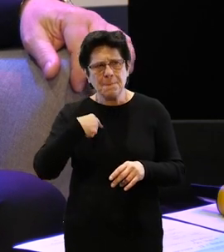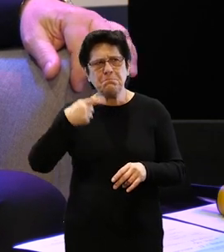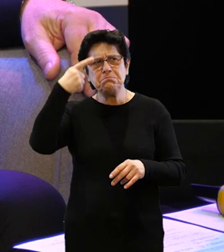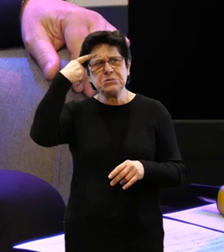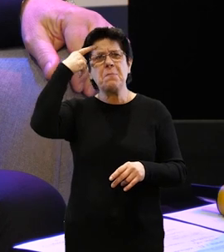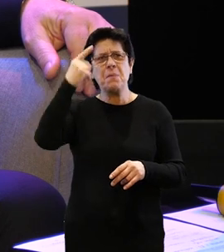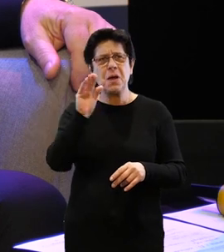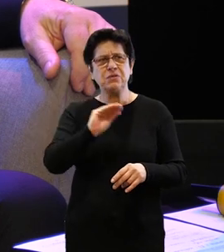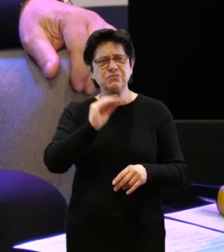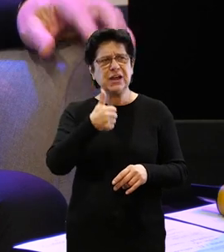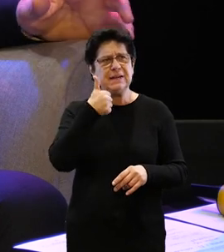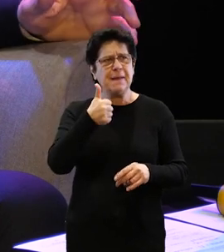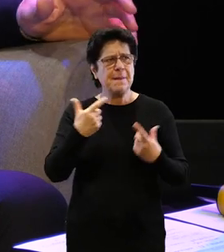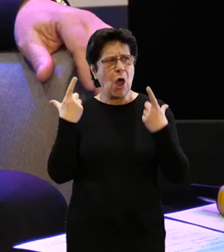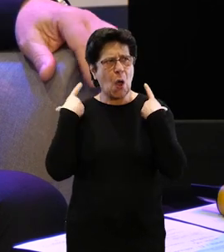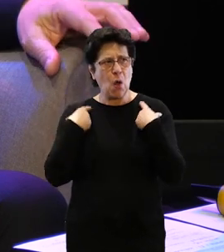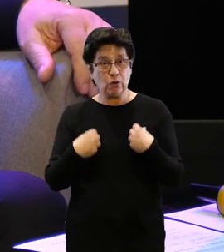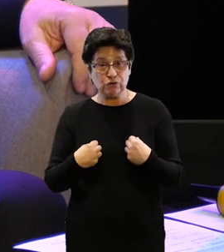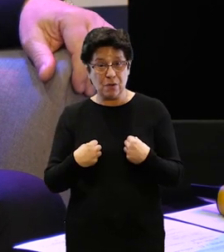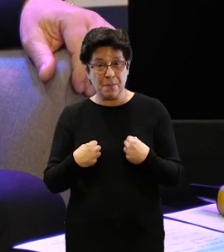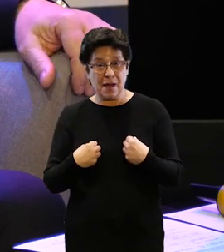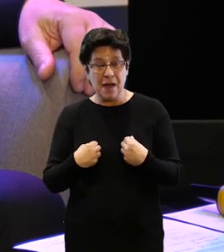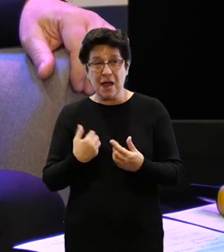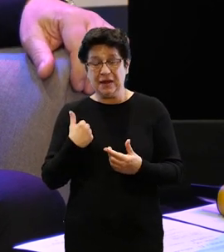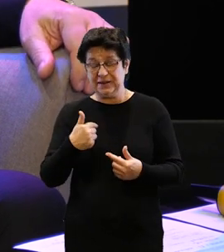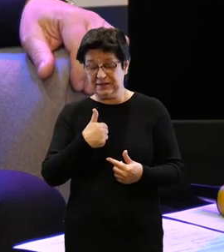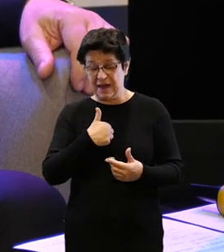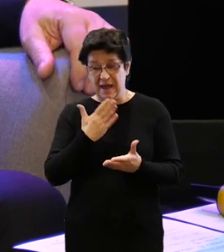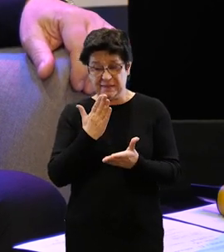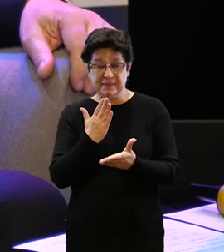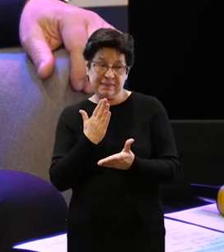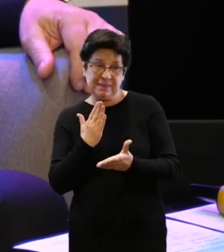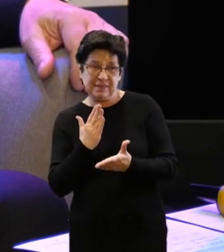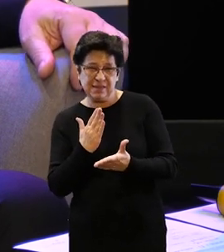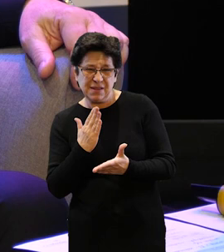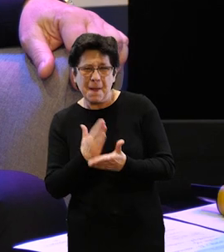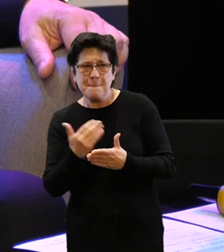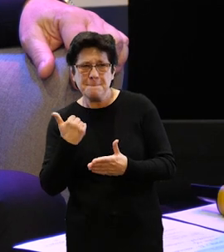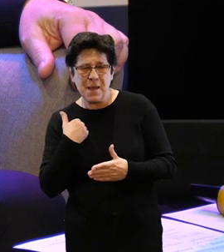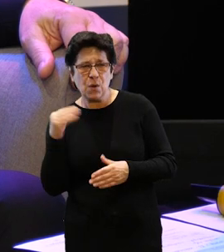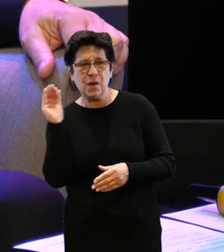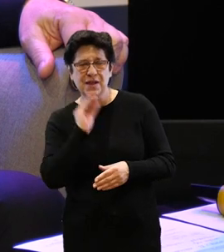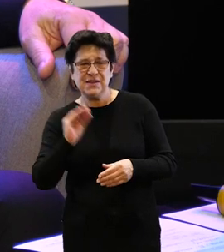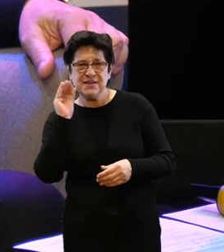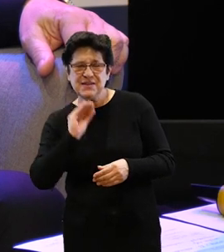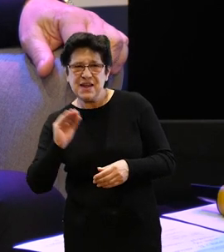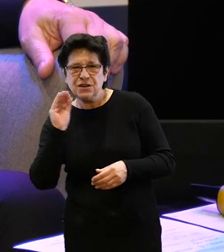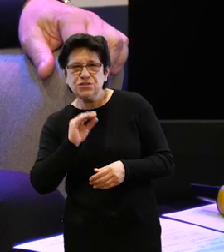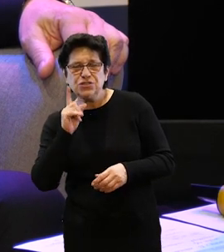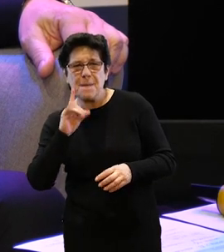muszę przyznać że tutaj będę się tylko powoływał na pana profesora był jeszcze taki